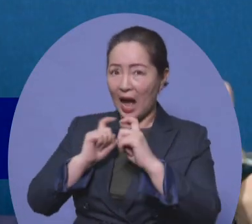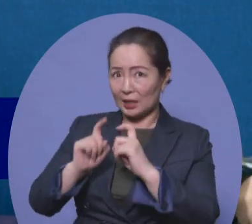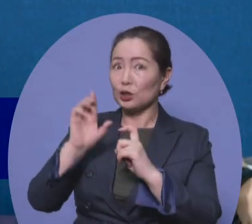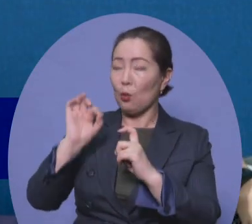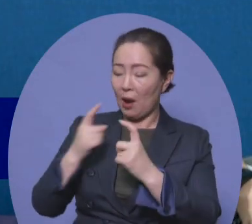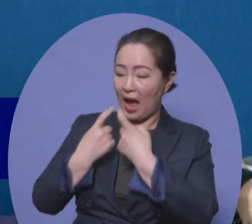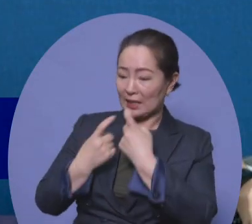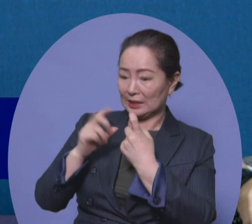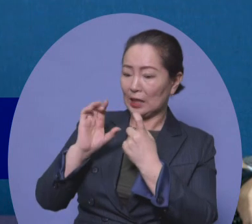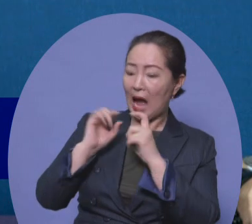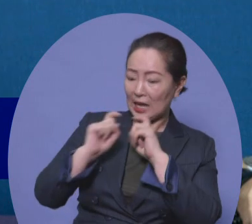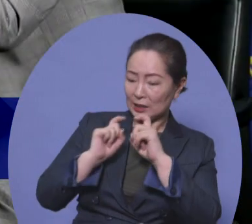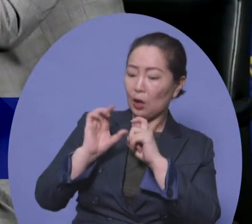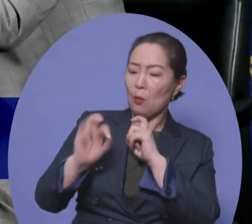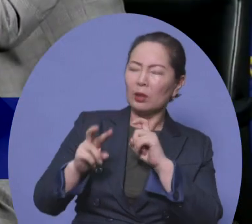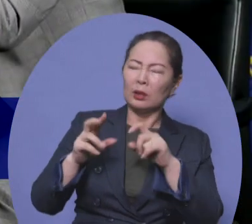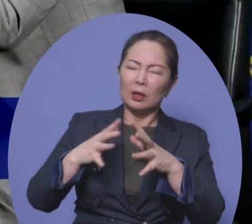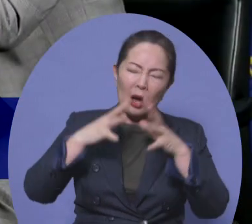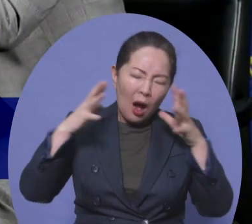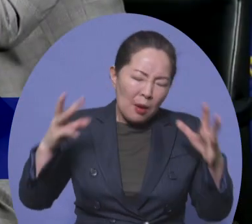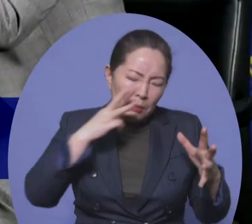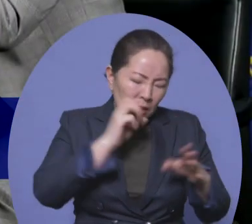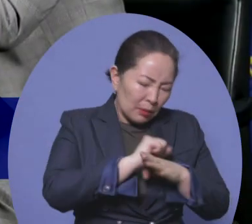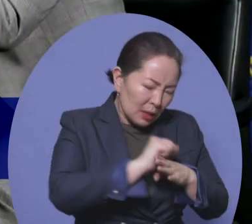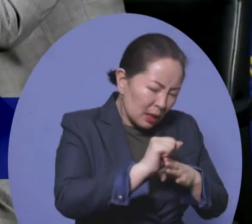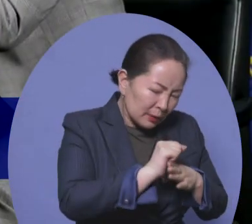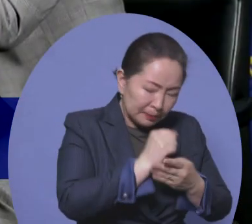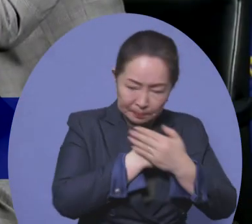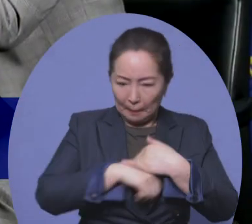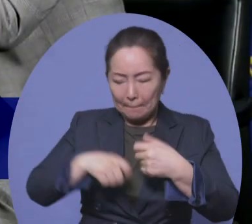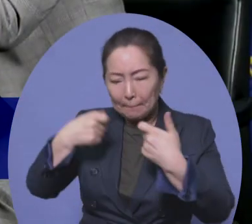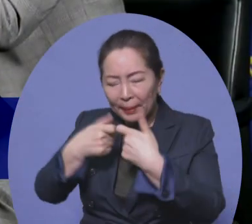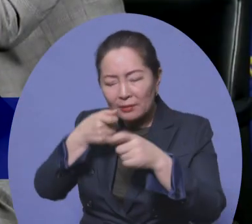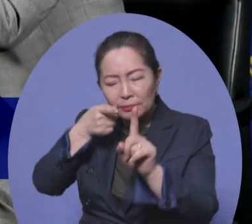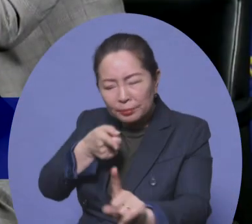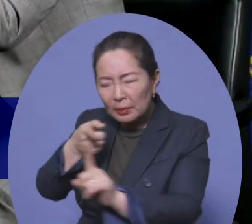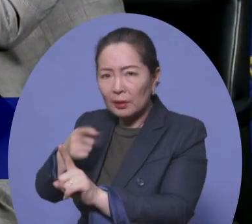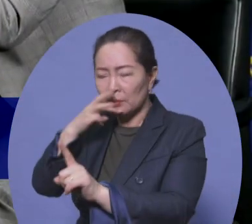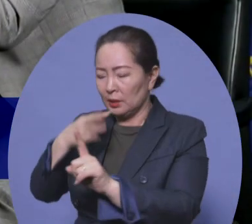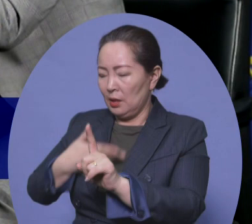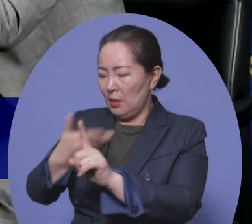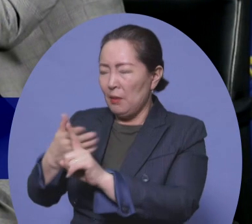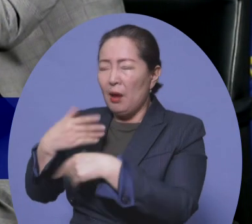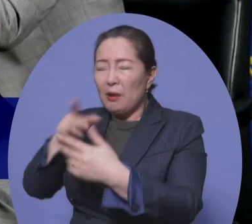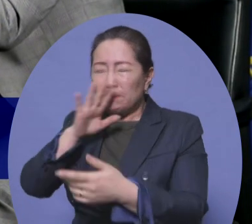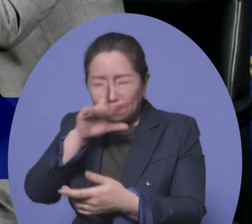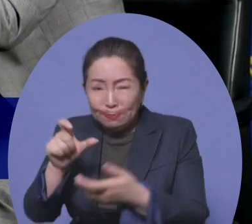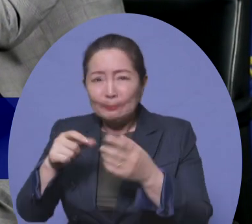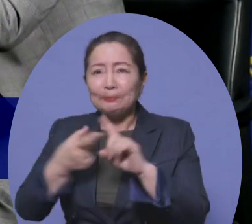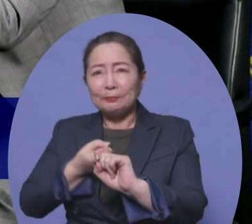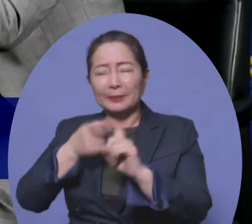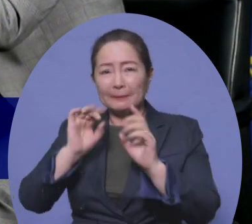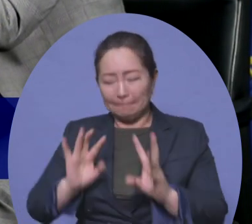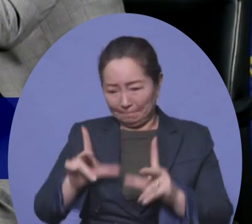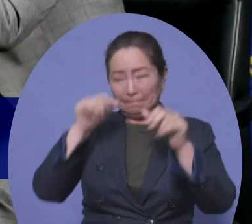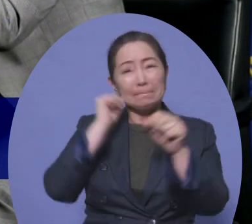тэр ямар хэмжээнд одоо мэдээлэл бэлтгэж аль сегментүүдэд одоо энэ мэдээллүүд хүрэх вэ? За